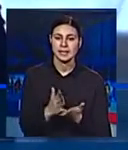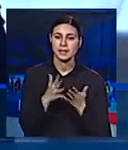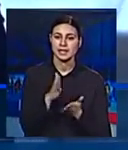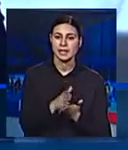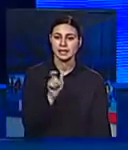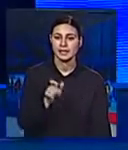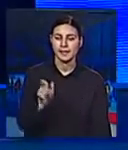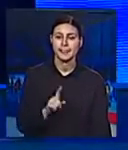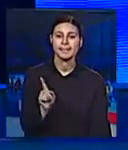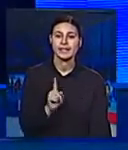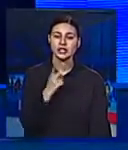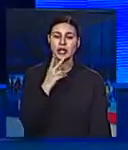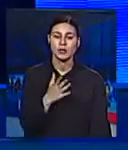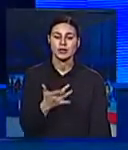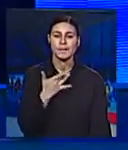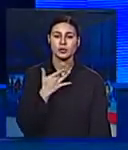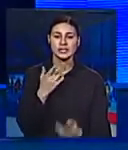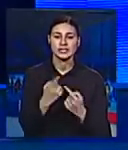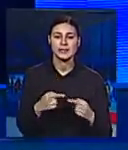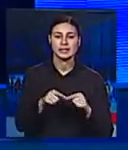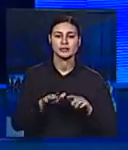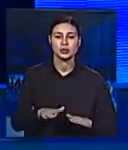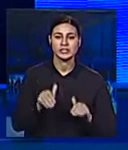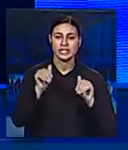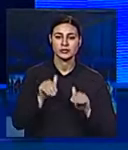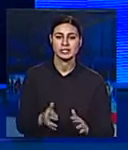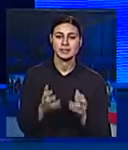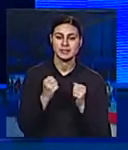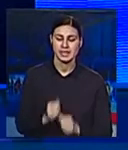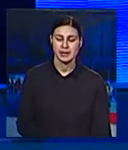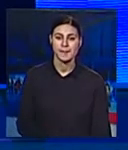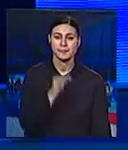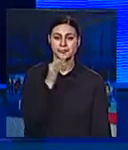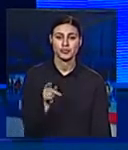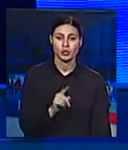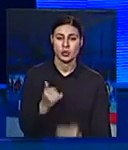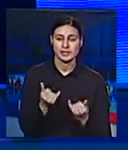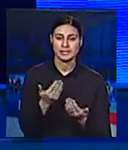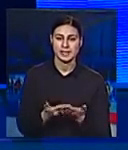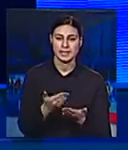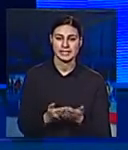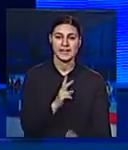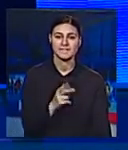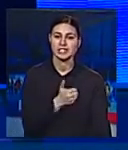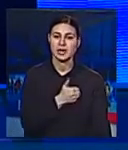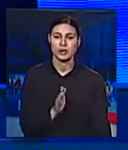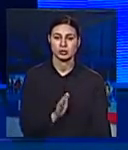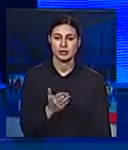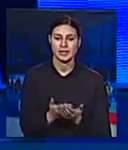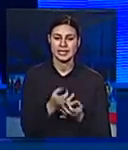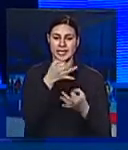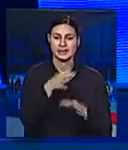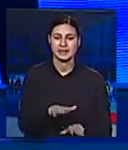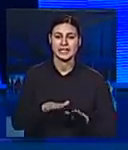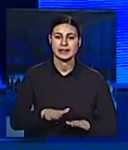გაიზარდა. და რაში გამოიხატება მუნიციპალიტეტების დონეზე გადაწყვეტილების მიღება? გამოიხატება იმაში, რომ დღეს მაგალითად, აი ვინც არ უნდა მოინდომოს, რა ვიცი,